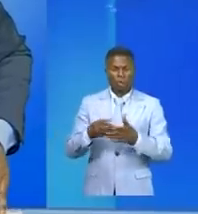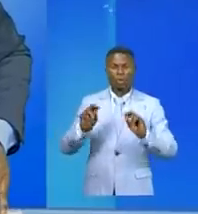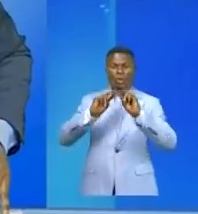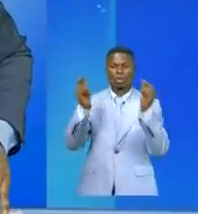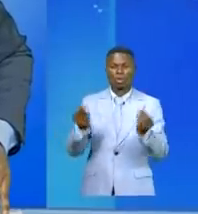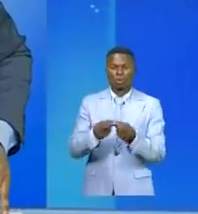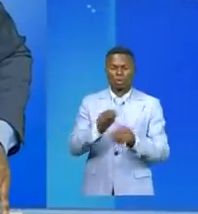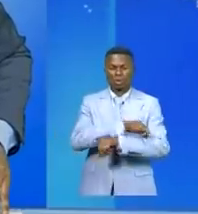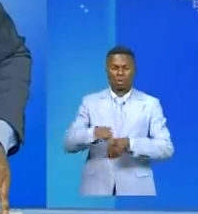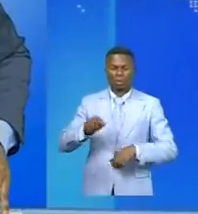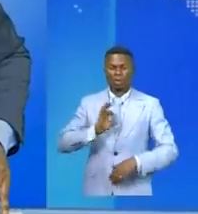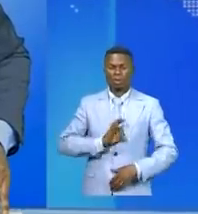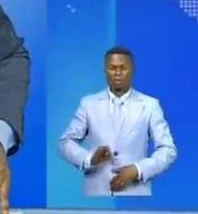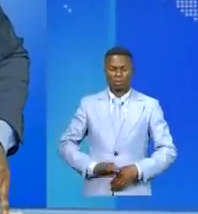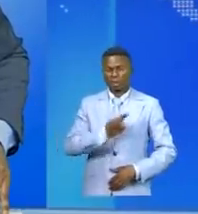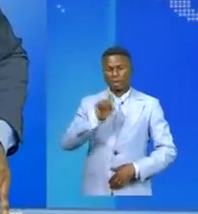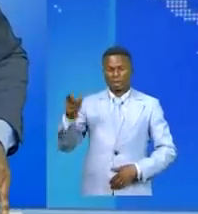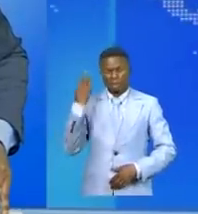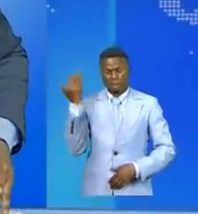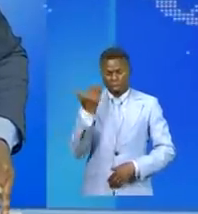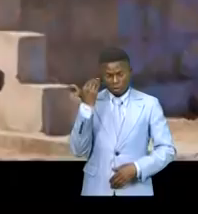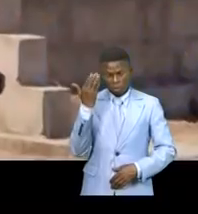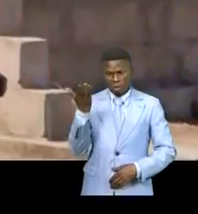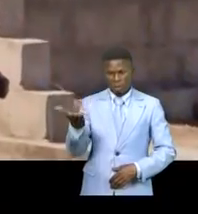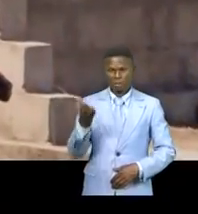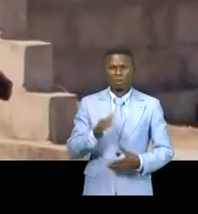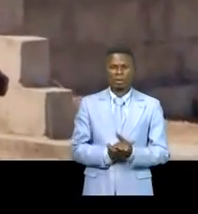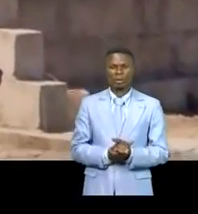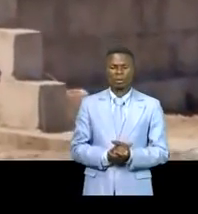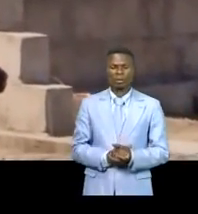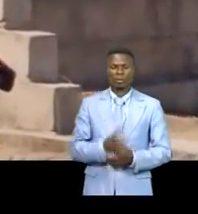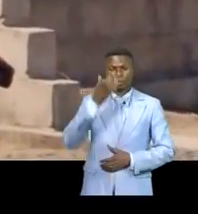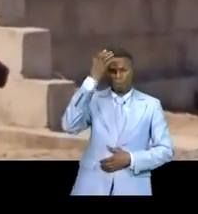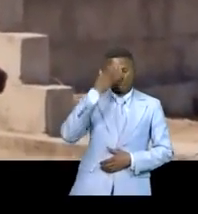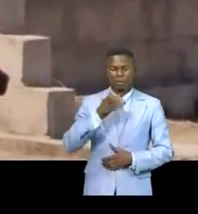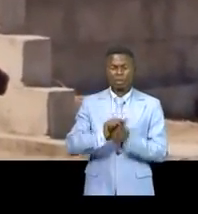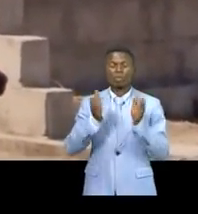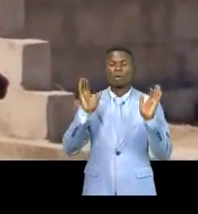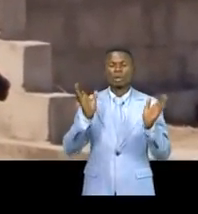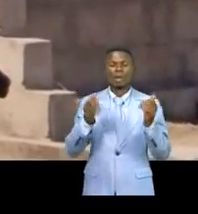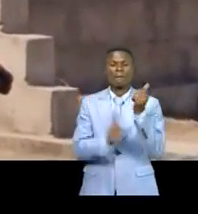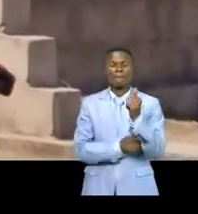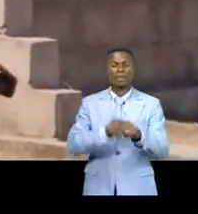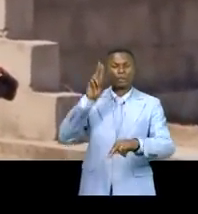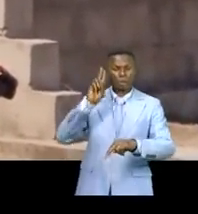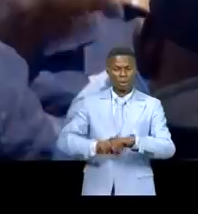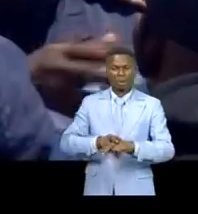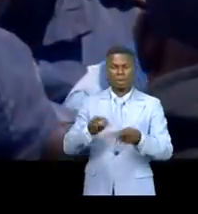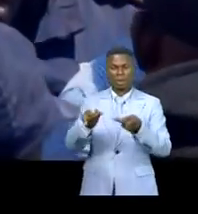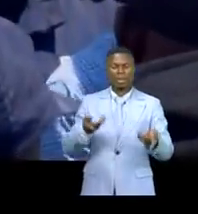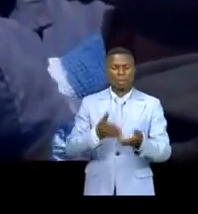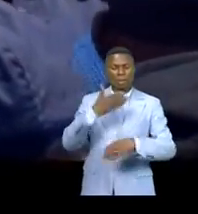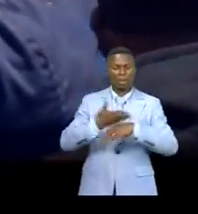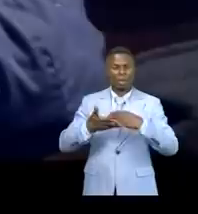de la présidence de la République. On en parle avec Guilain Kabalounti. Des visages graves des occupants de ces sites présidentiels